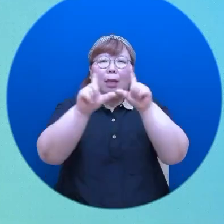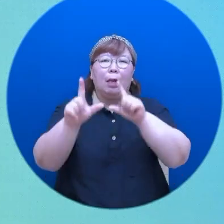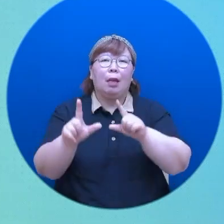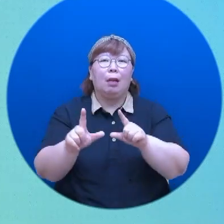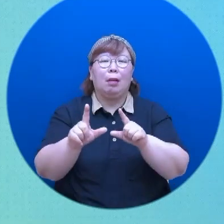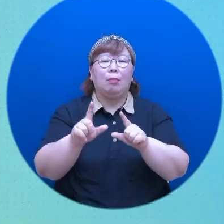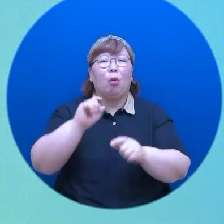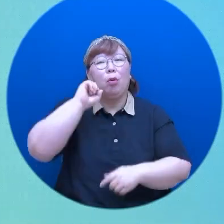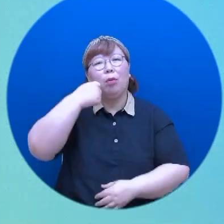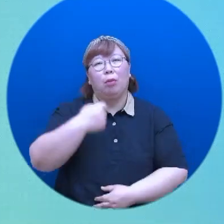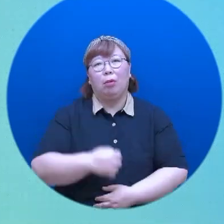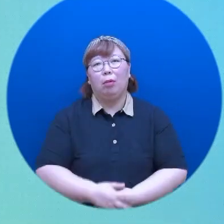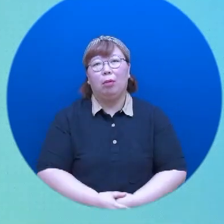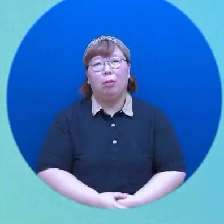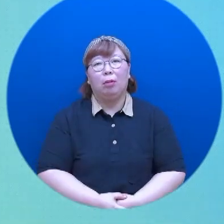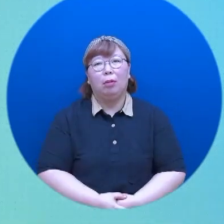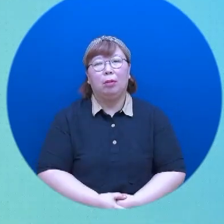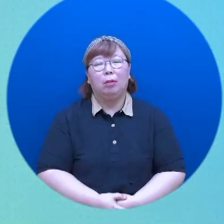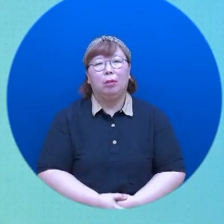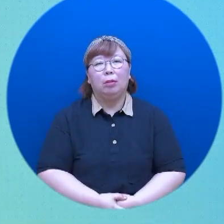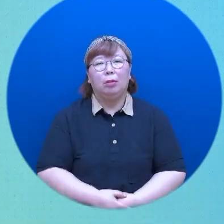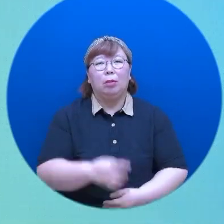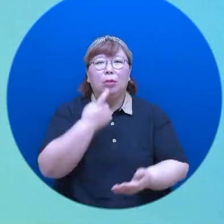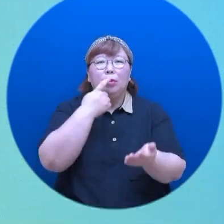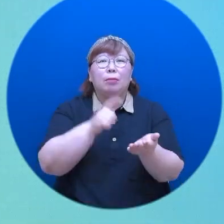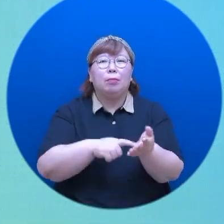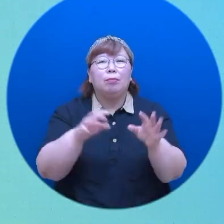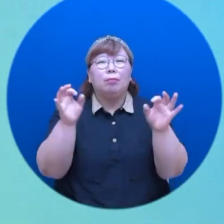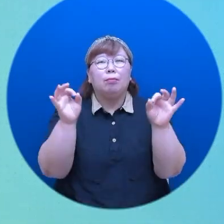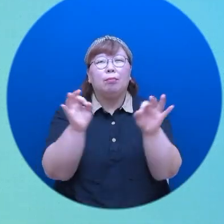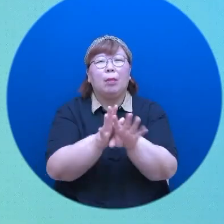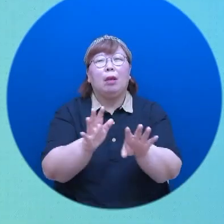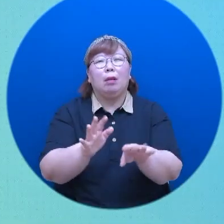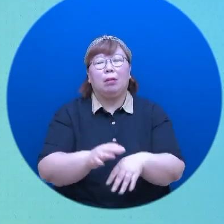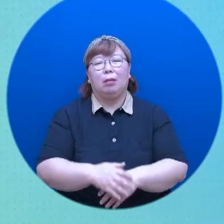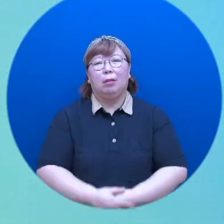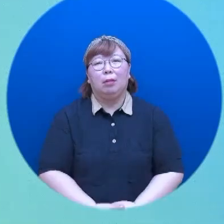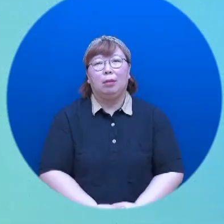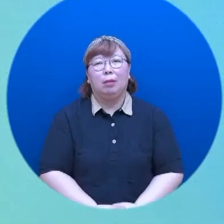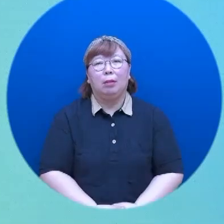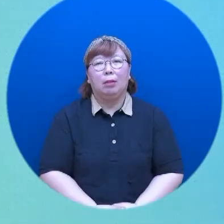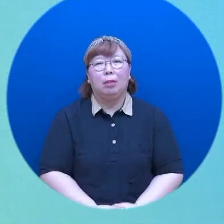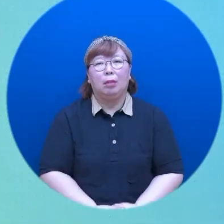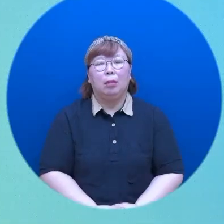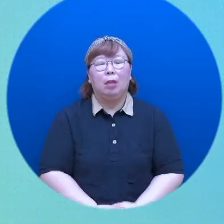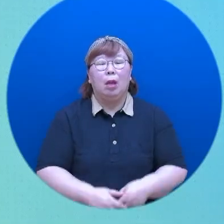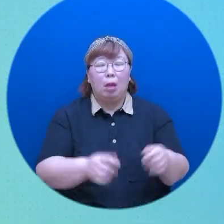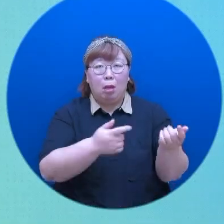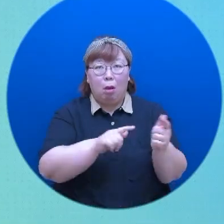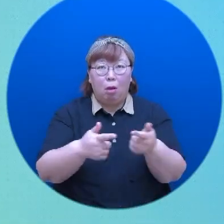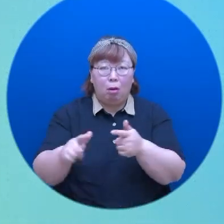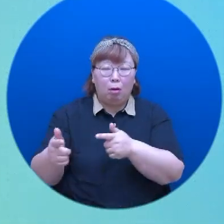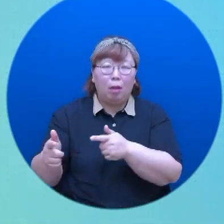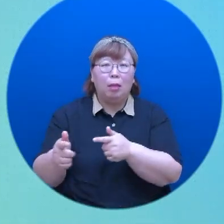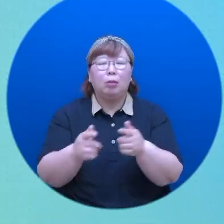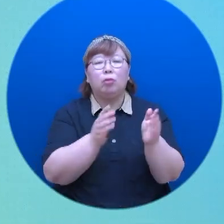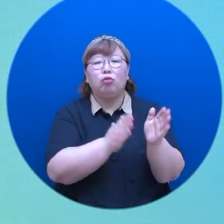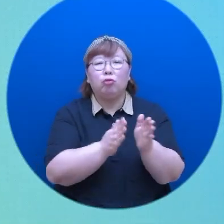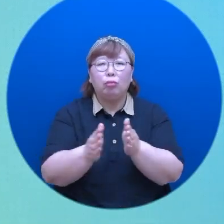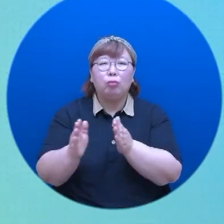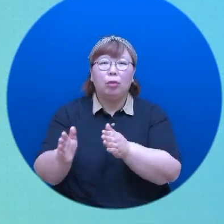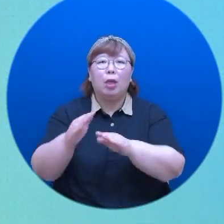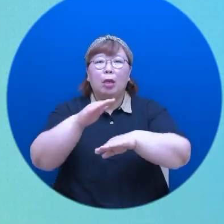때문입니다. 쉽게 잊혀지기 때문이에요. 그래서 이런 장치들을 많이